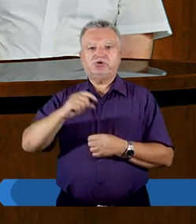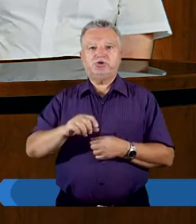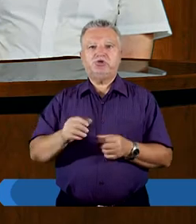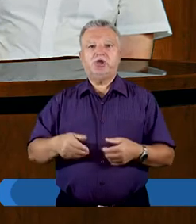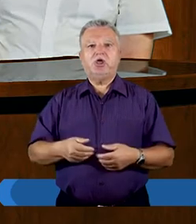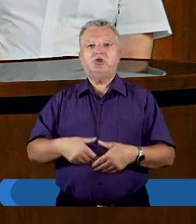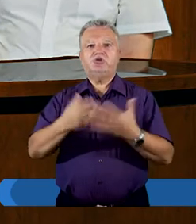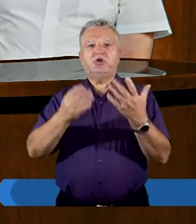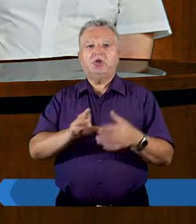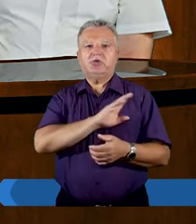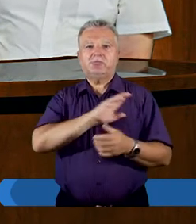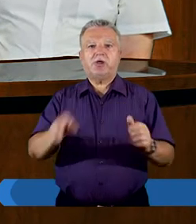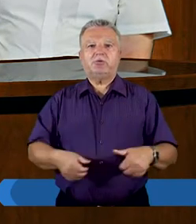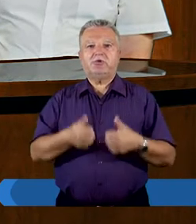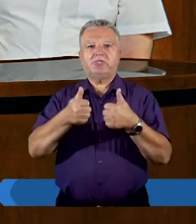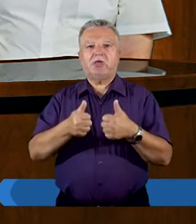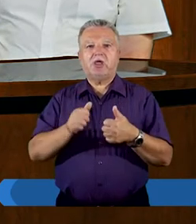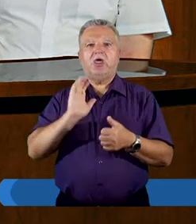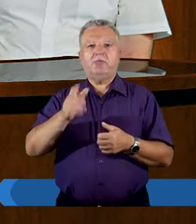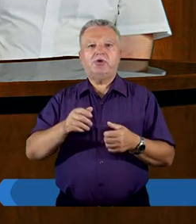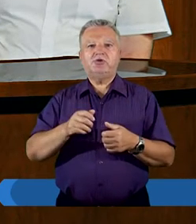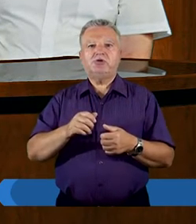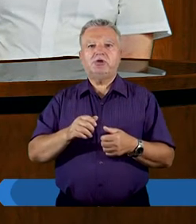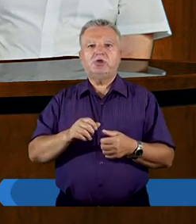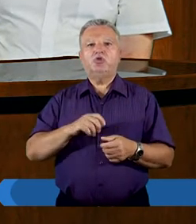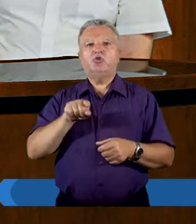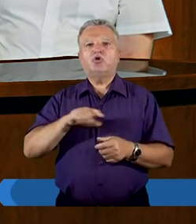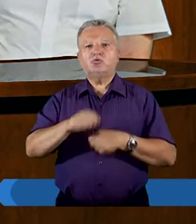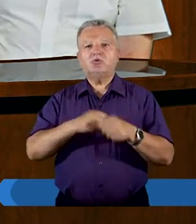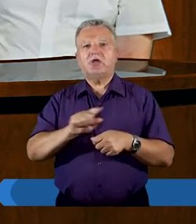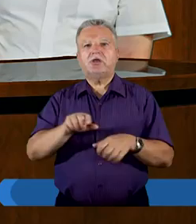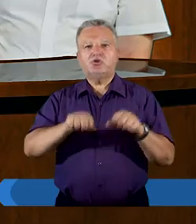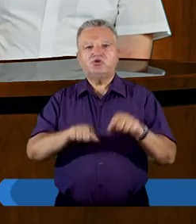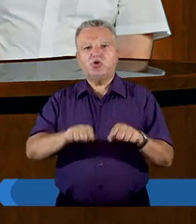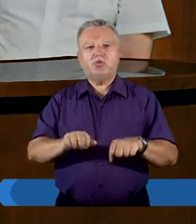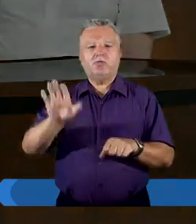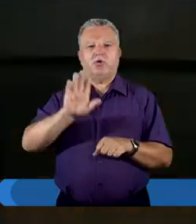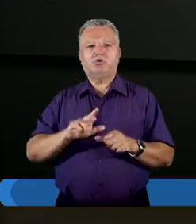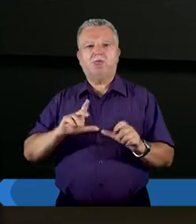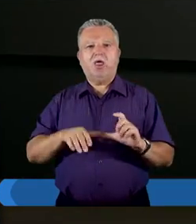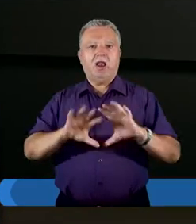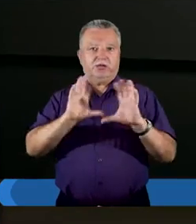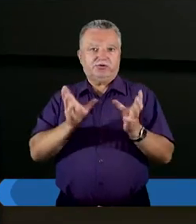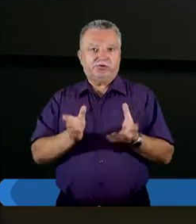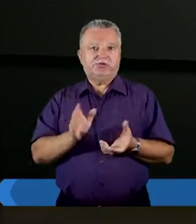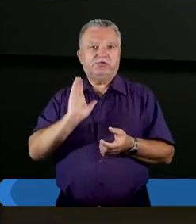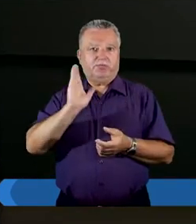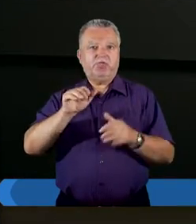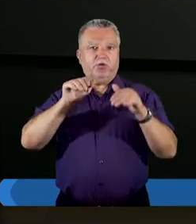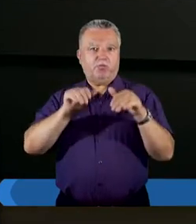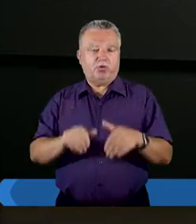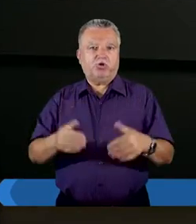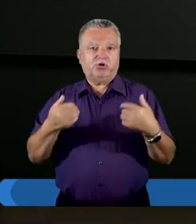dzień zmartwychwstania, że będzie to związane z sądem Bożym. Tak, ale wszyscy będą mogli żyć